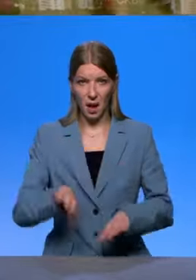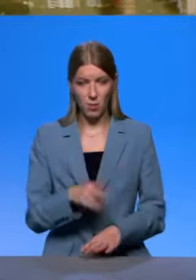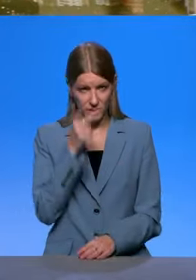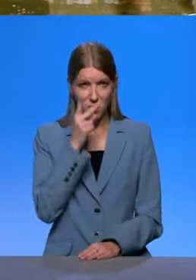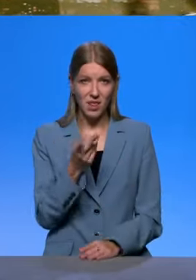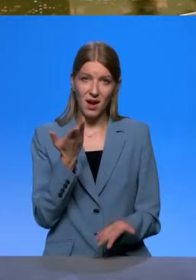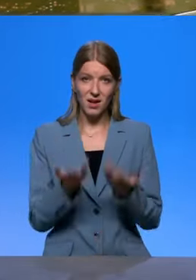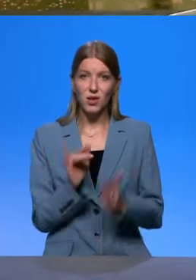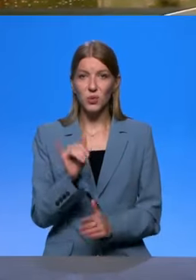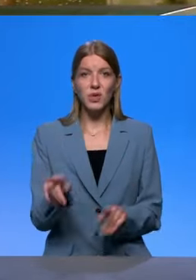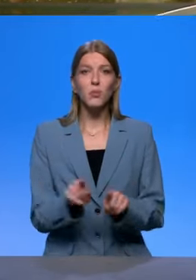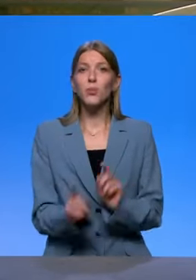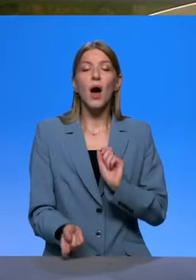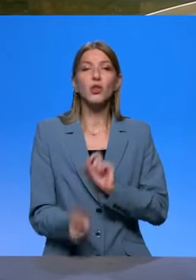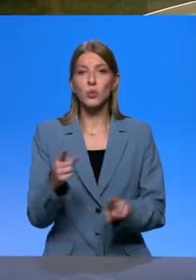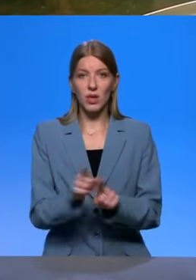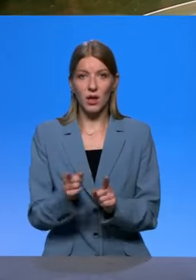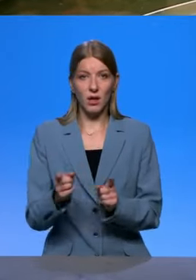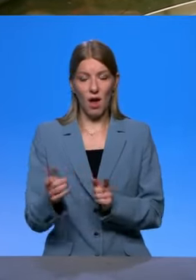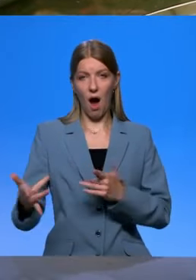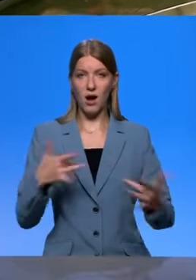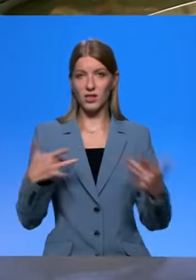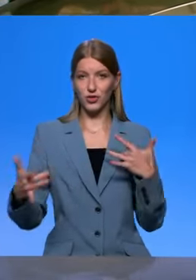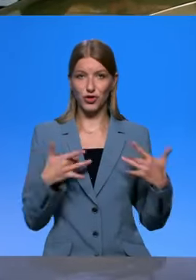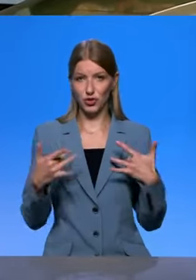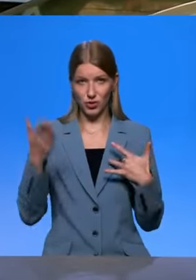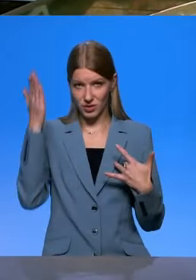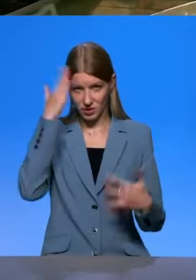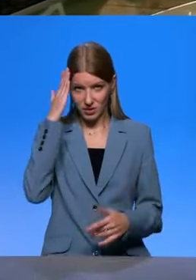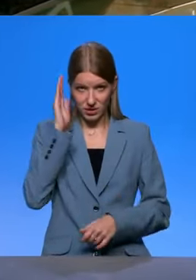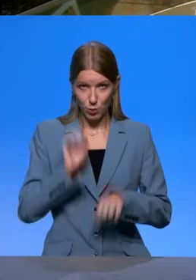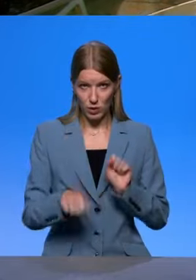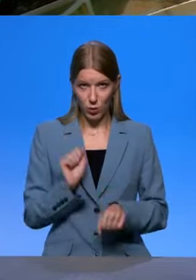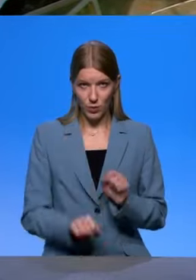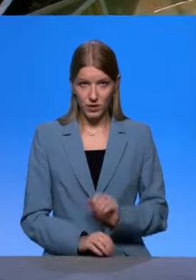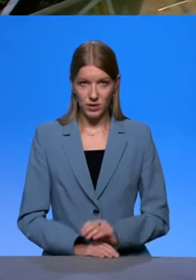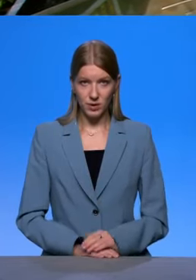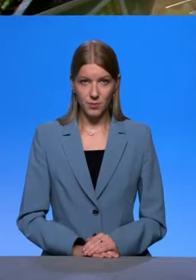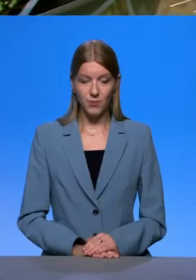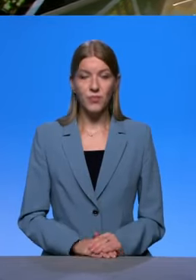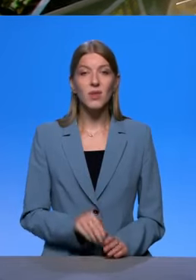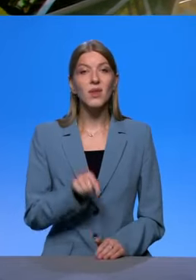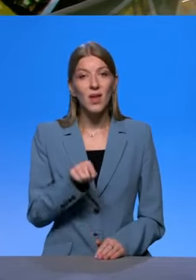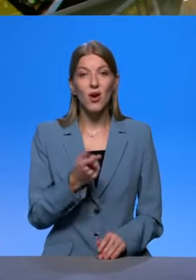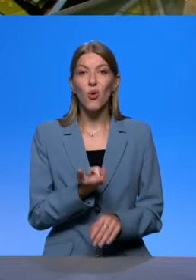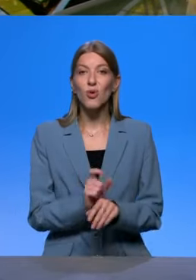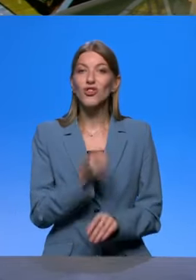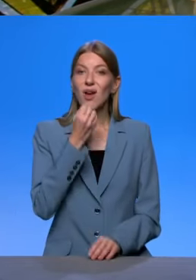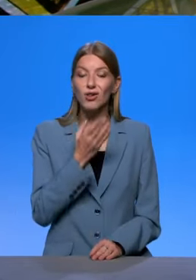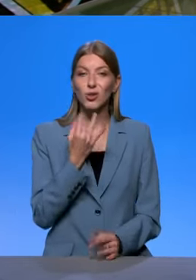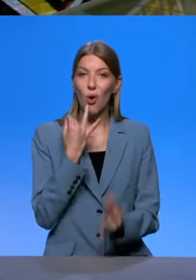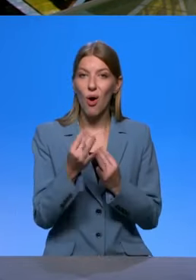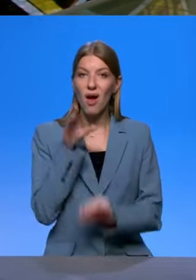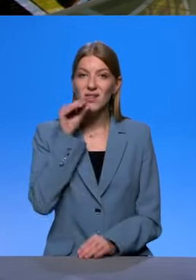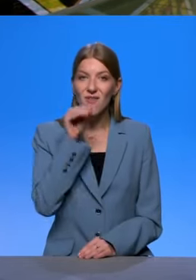делу? Откуда такие артистические способности? Знаете, насчет самодеятельности не говорили, но они были очень, очень хорошо умели разговаривать. Они были такие, знаете, кто-то их,